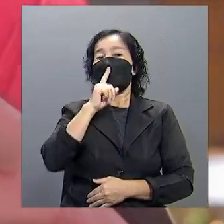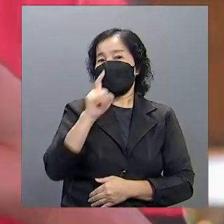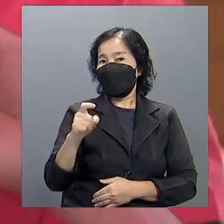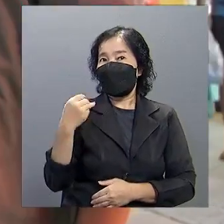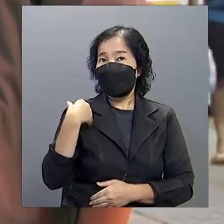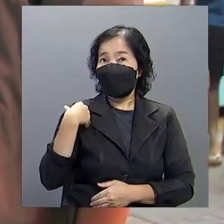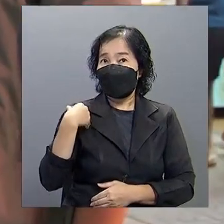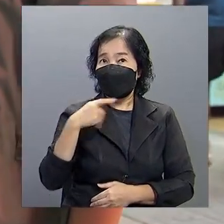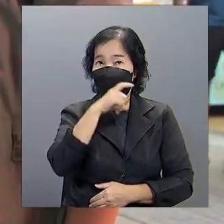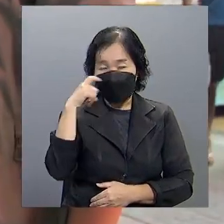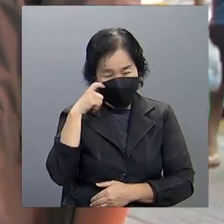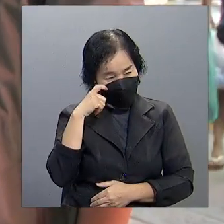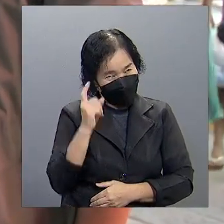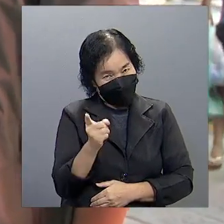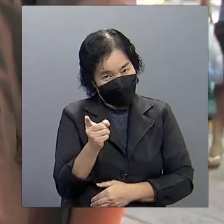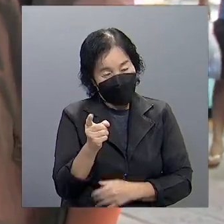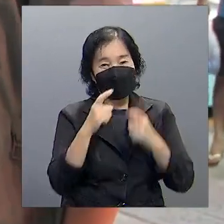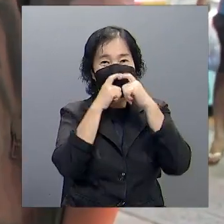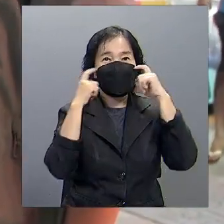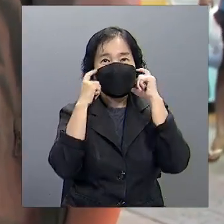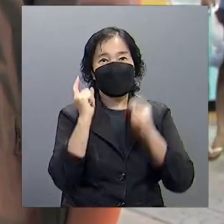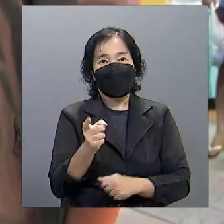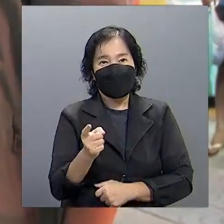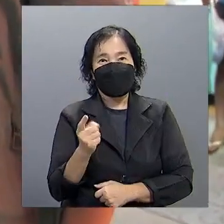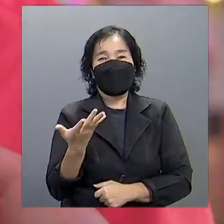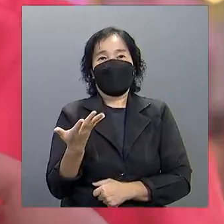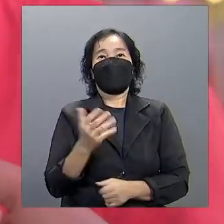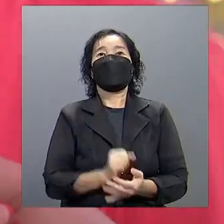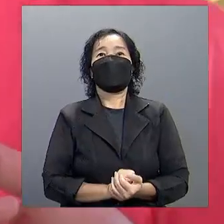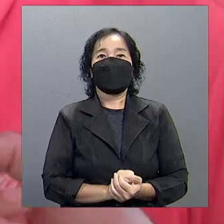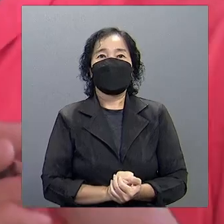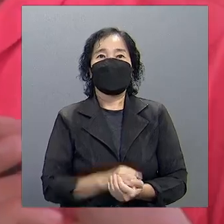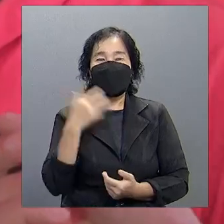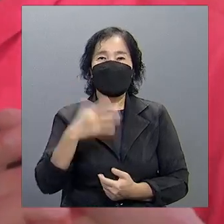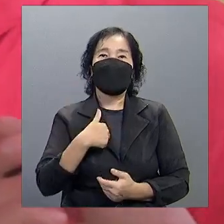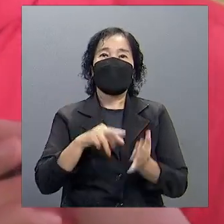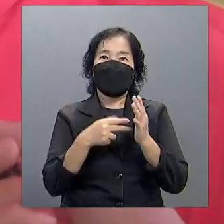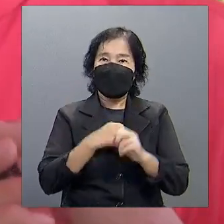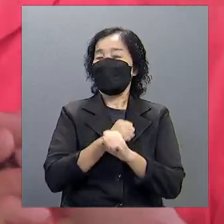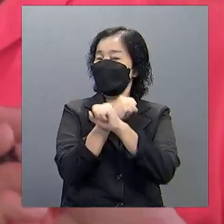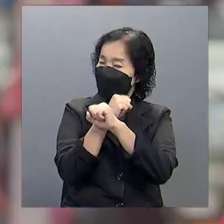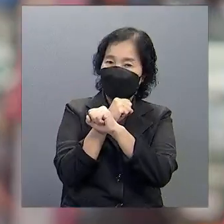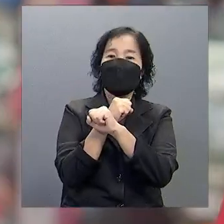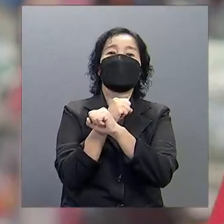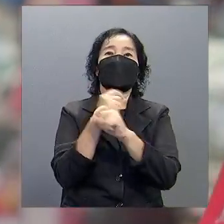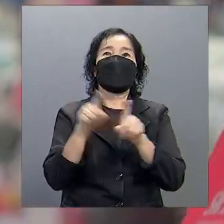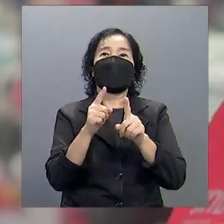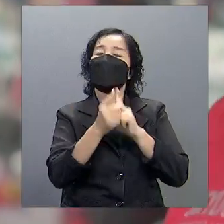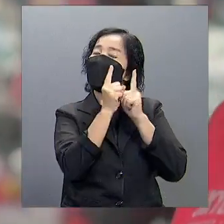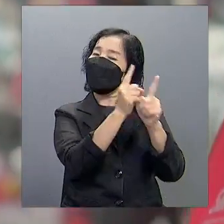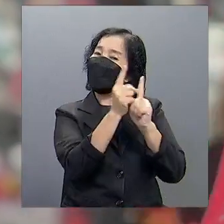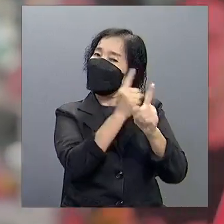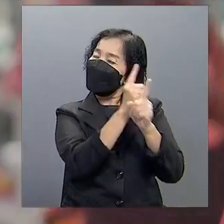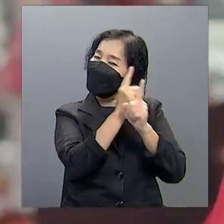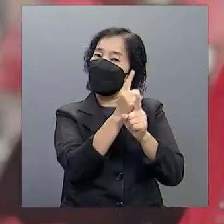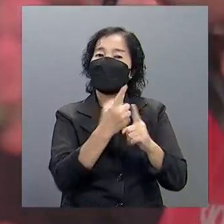นิดนึงเราจะเน้นเป็นผิวสีครับเหมือนที่ว่าทางสาธารณสุขเขามาบอก สถานที่นี้เร